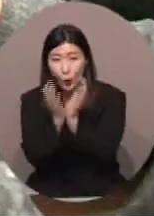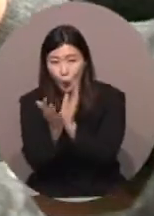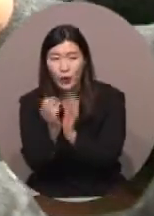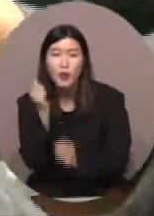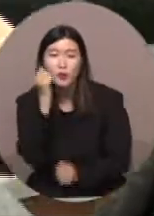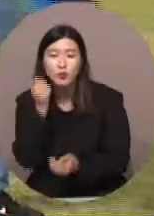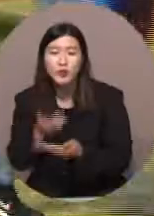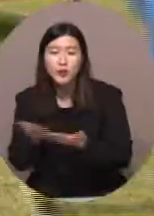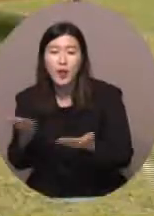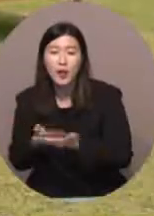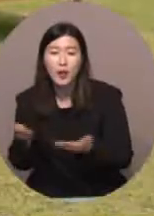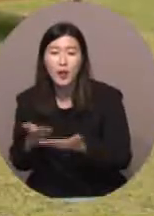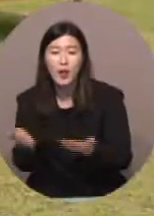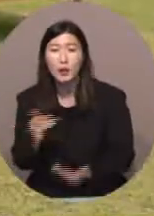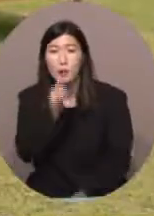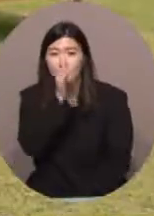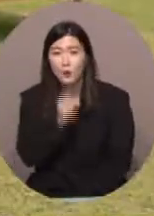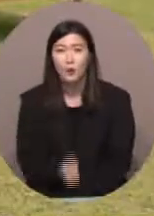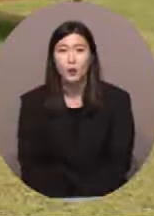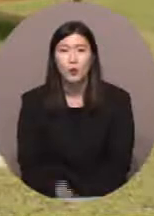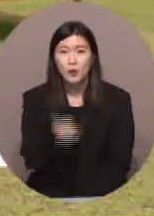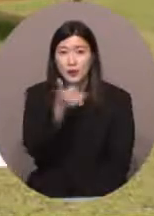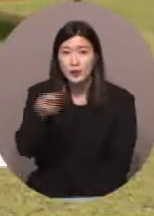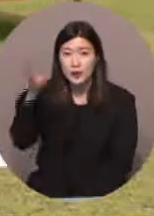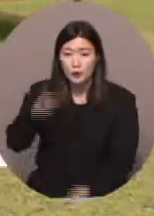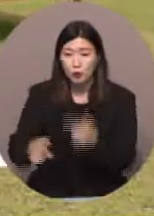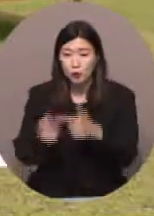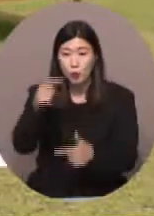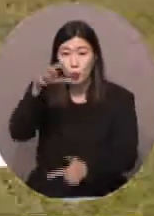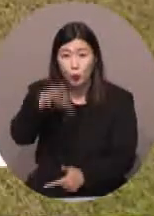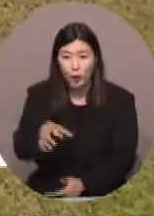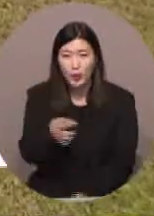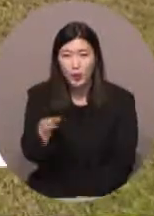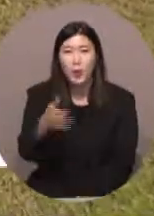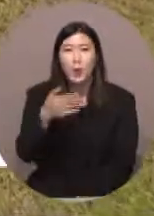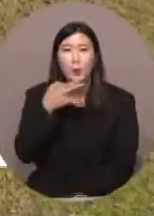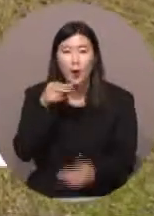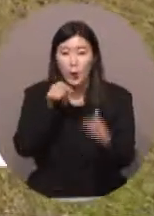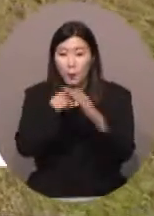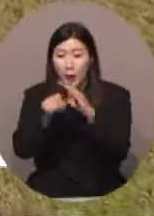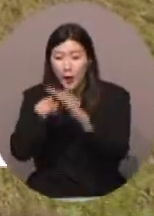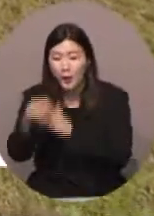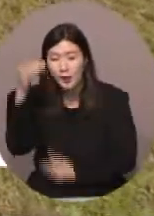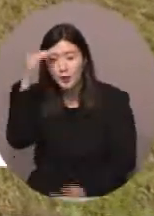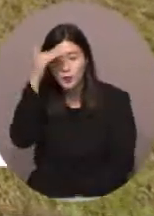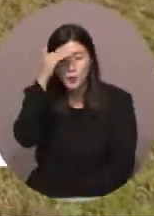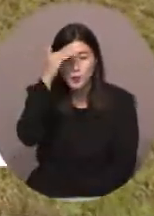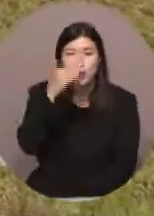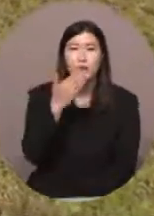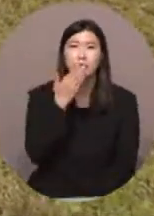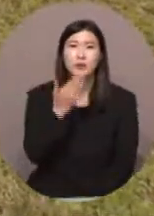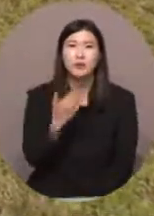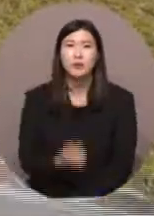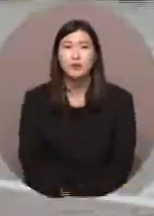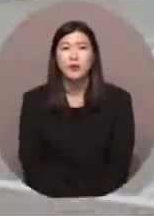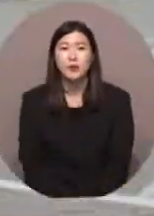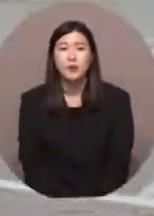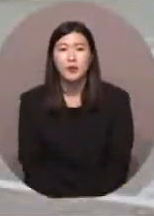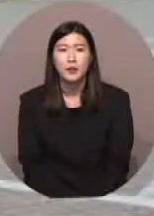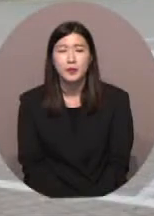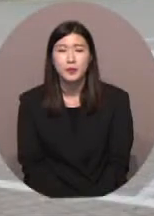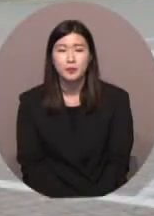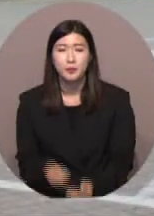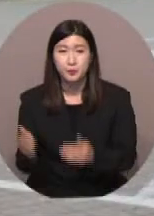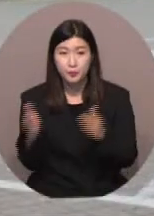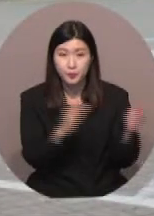행사를 진행하고 국립 세종 수목원은 무료 개방과 함께 전통놀이 체험 행사를 진행합니다.